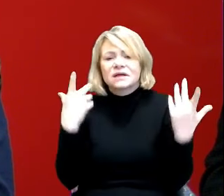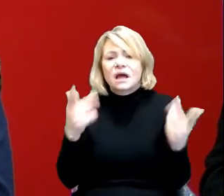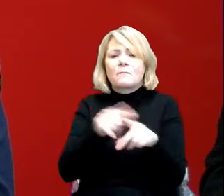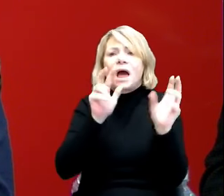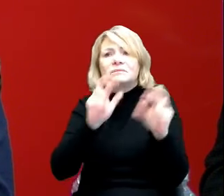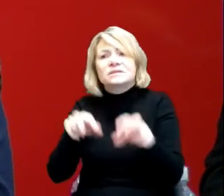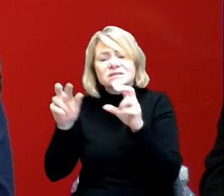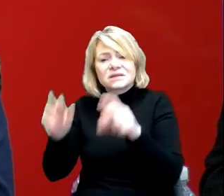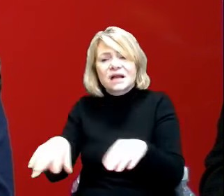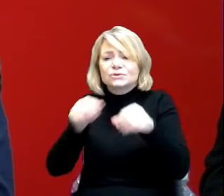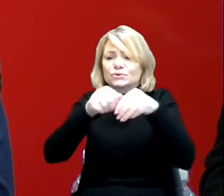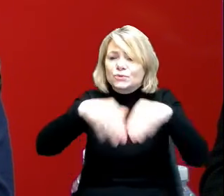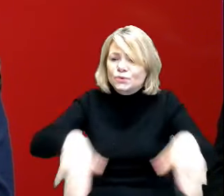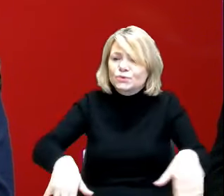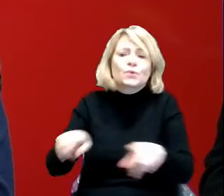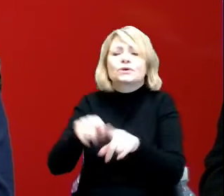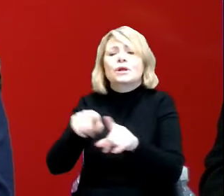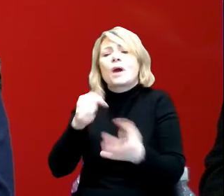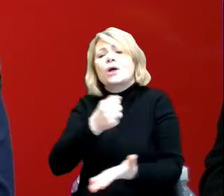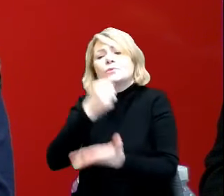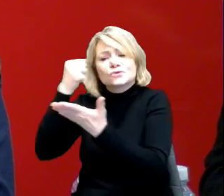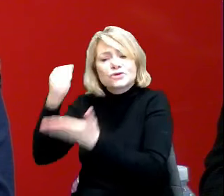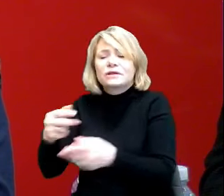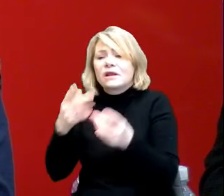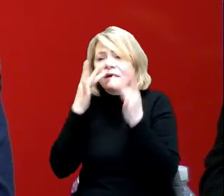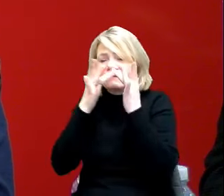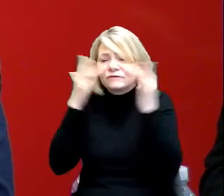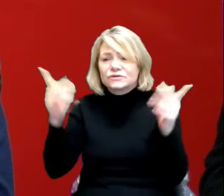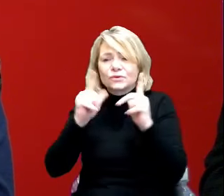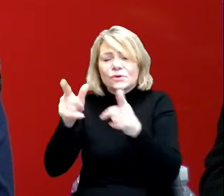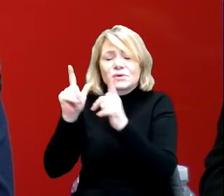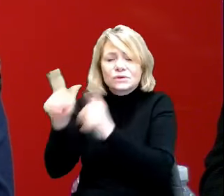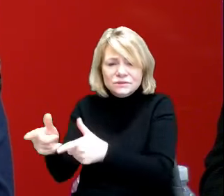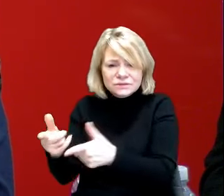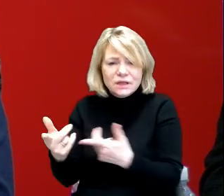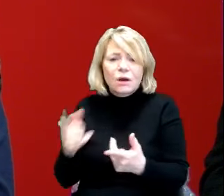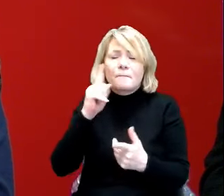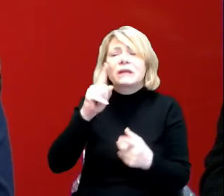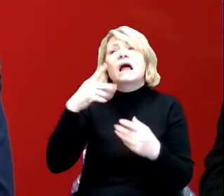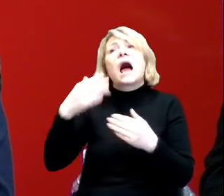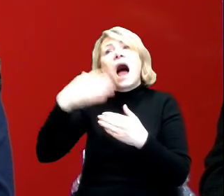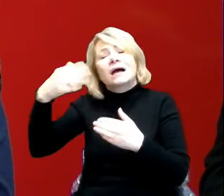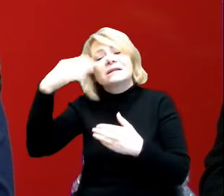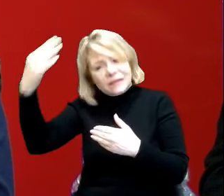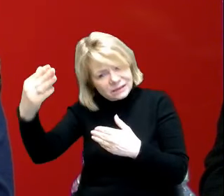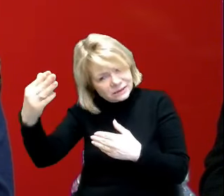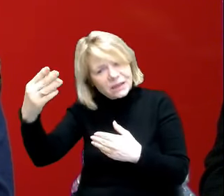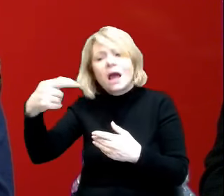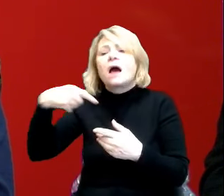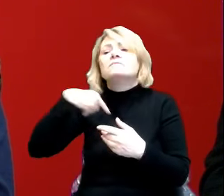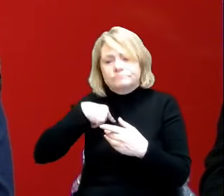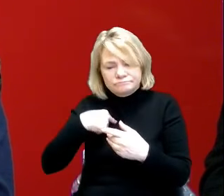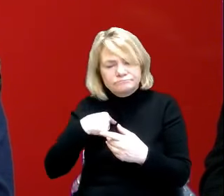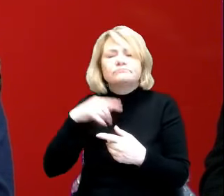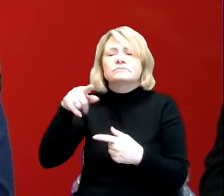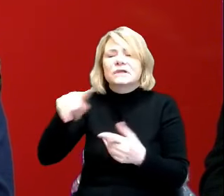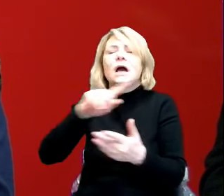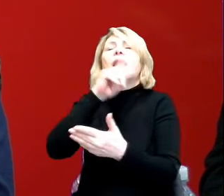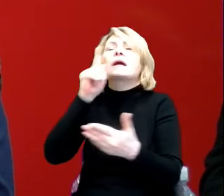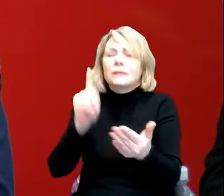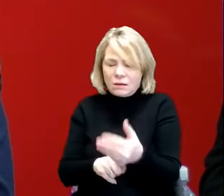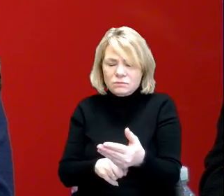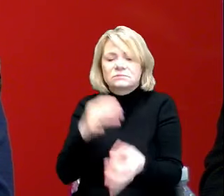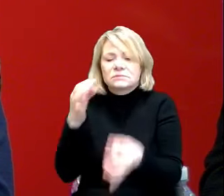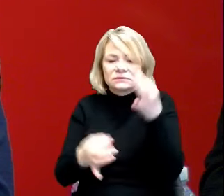struktūroje tiek biudžetinėse ar viešųjų įstaigų tarpe bet ateity prie šio klausimo mes tikrai grįšim ir matome eilę